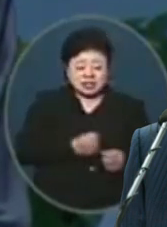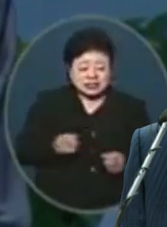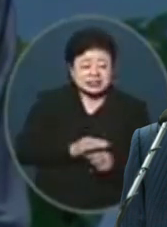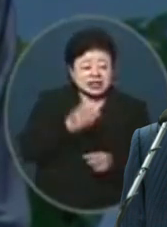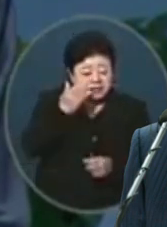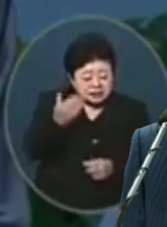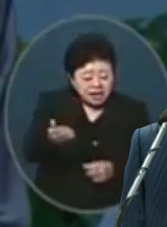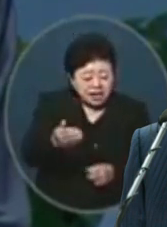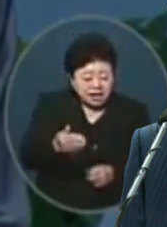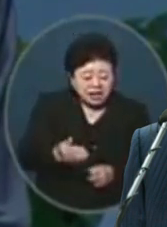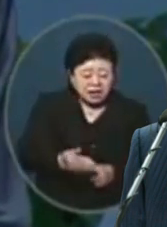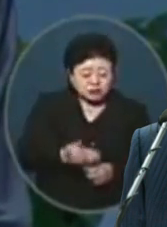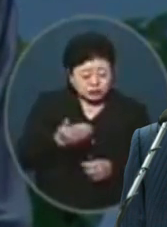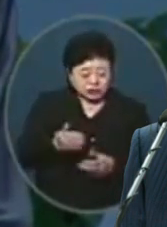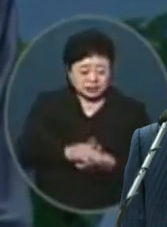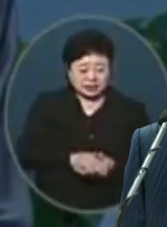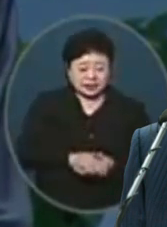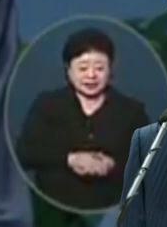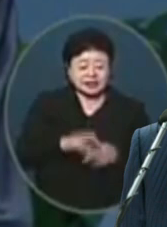희생적으로 사랑한다 해놓고 난 다음에